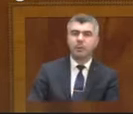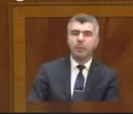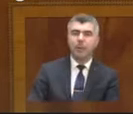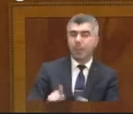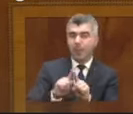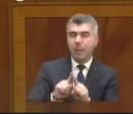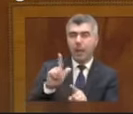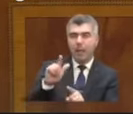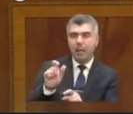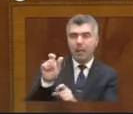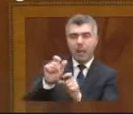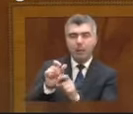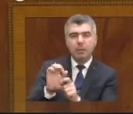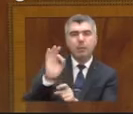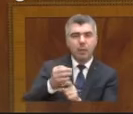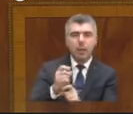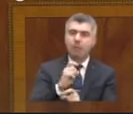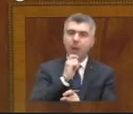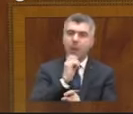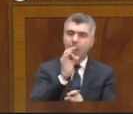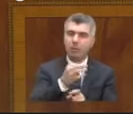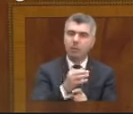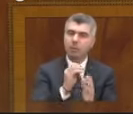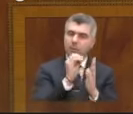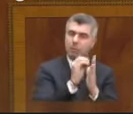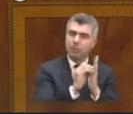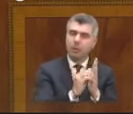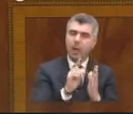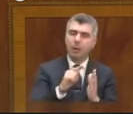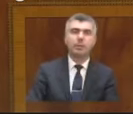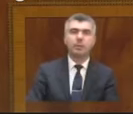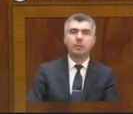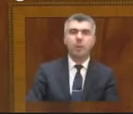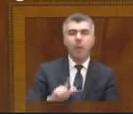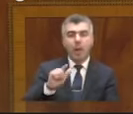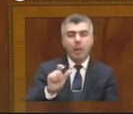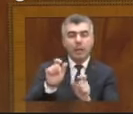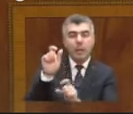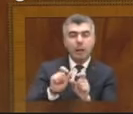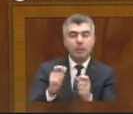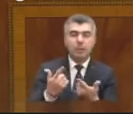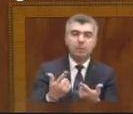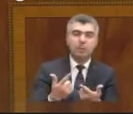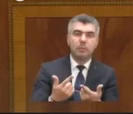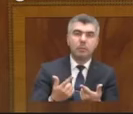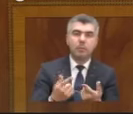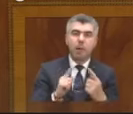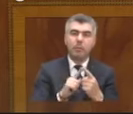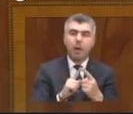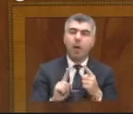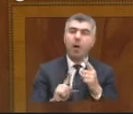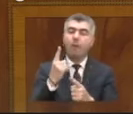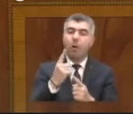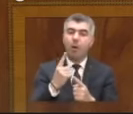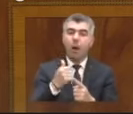اللي يستحقوا هما بقاو، الاغلبيه ديالهم الاغلبيه الساحقه. وكاين الناس اللي يمكن كانوا فالتين في لو